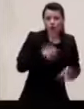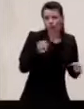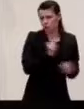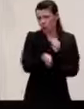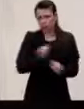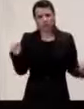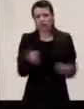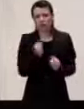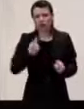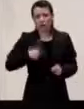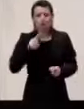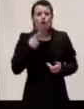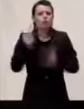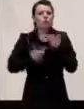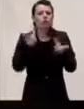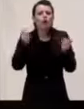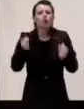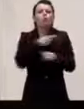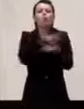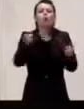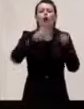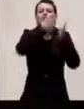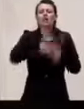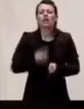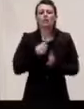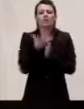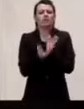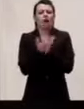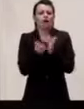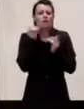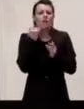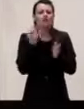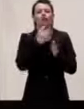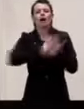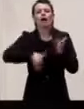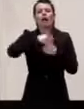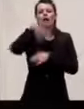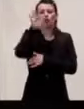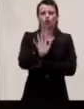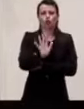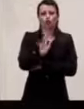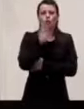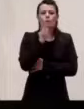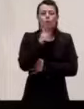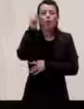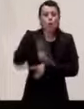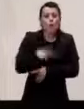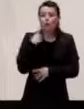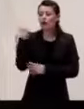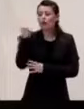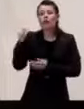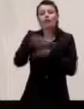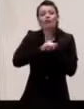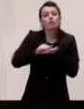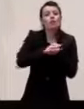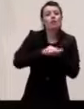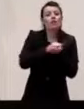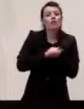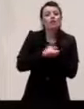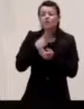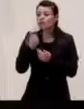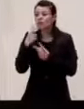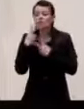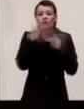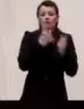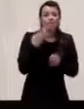se tanto le delibere sono scaricabili all'allegato 5, trovate addirittura gli addetti alle pulizie, i visitatori, che tipi di mascherine